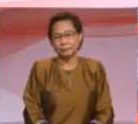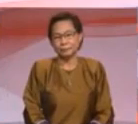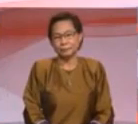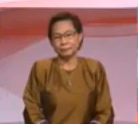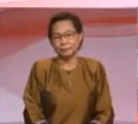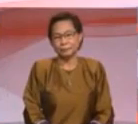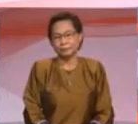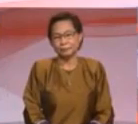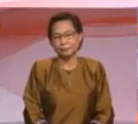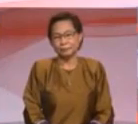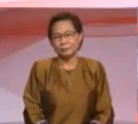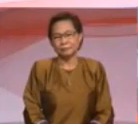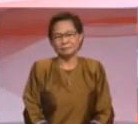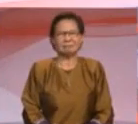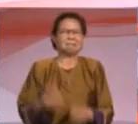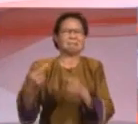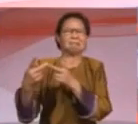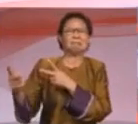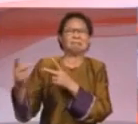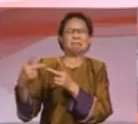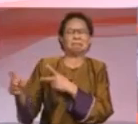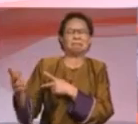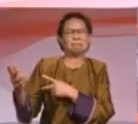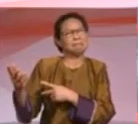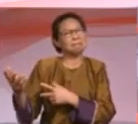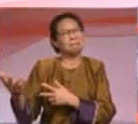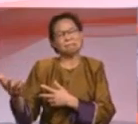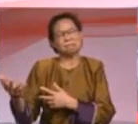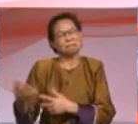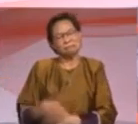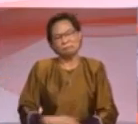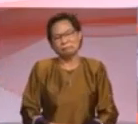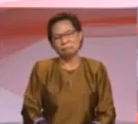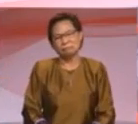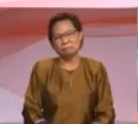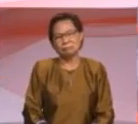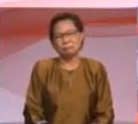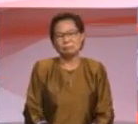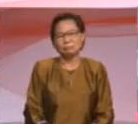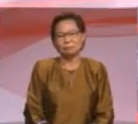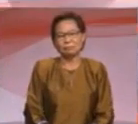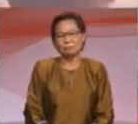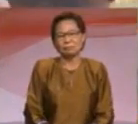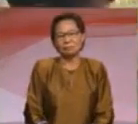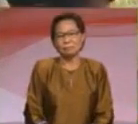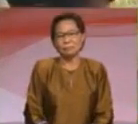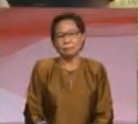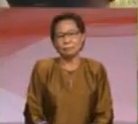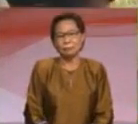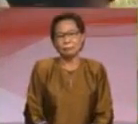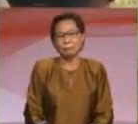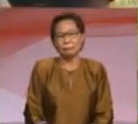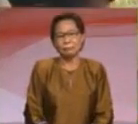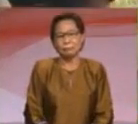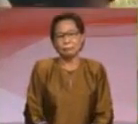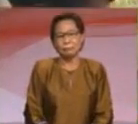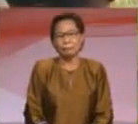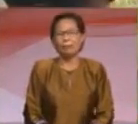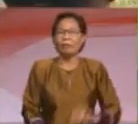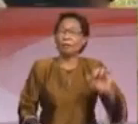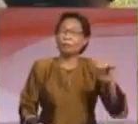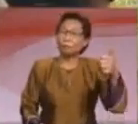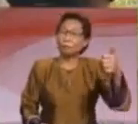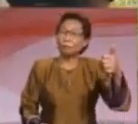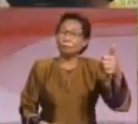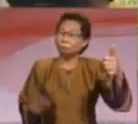Hai itu tidak kenal pada tempatnya Hai Pertama eh mereka